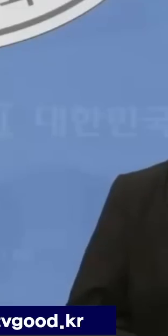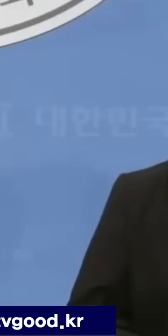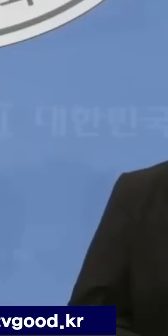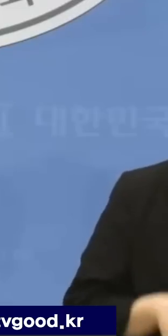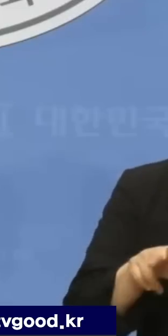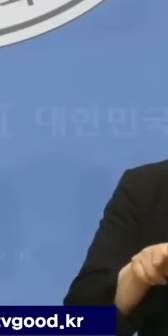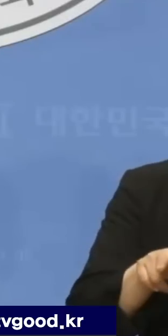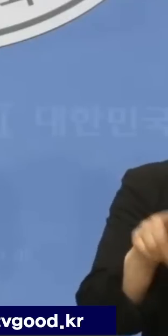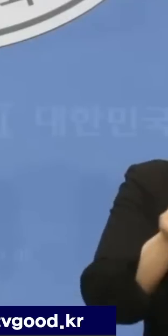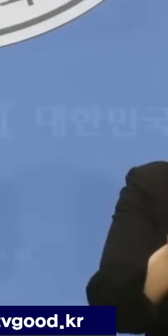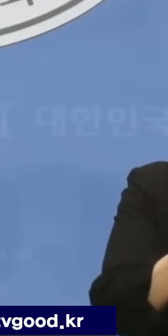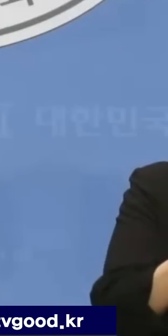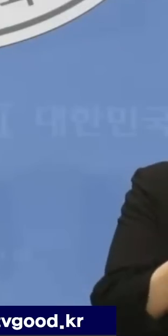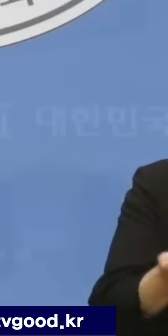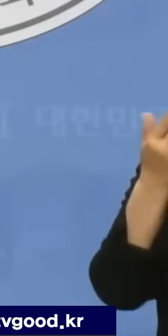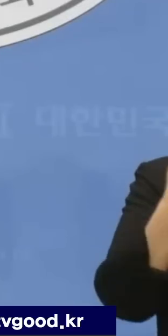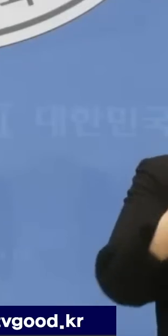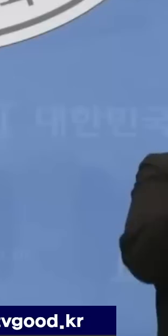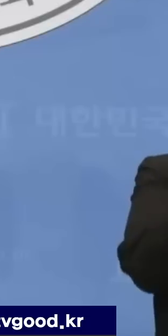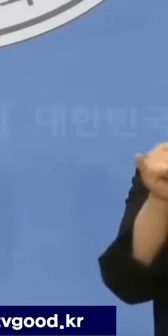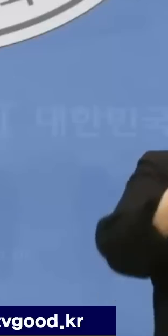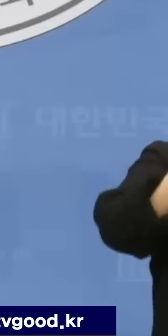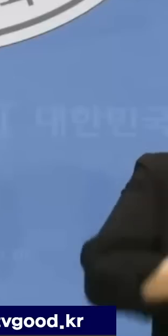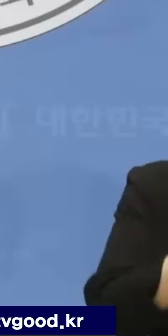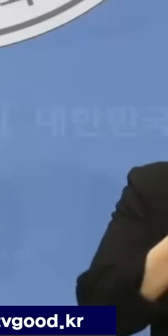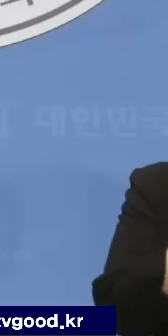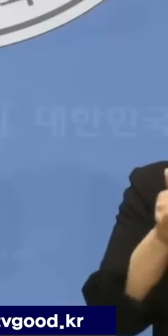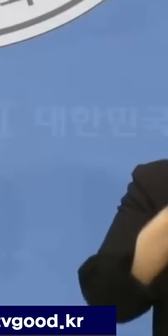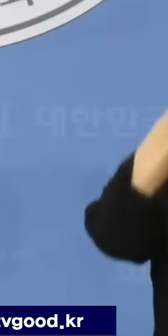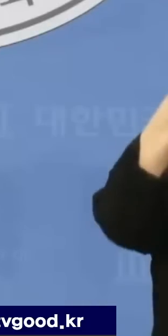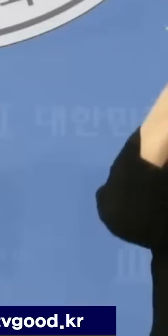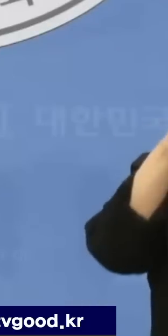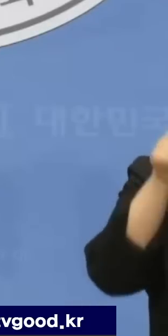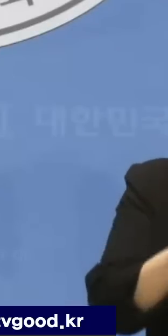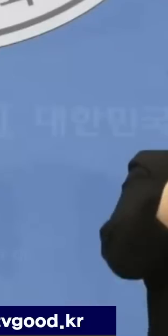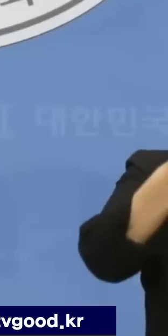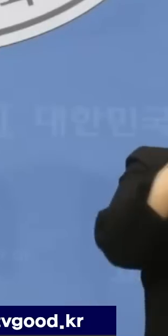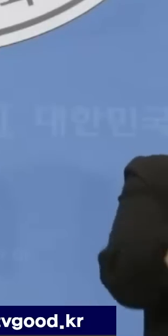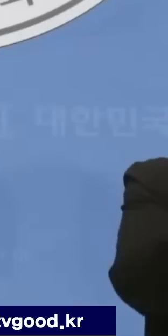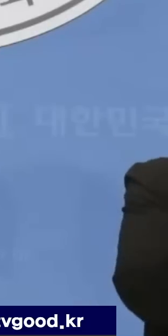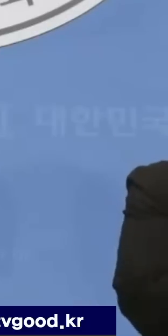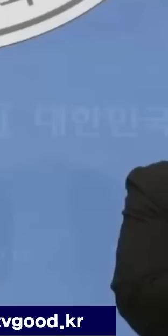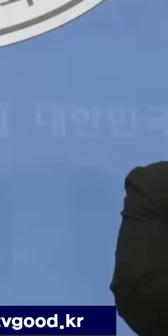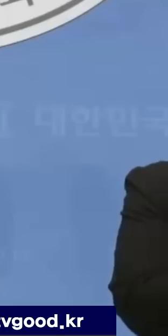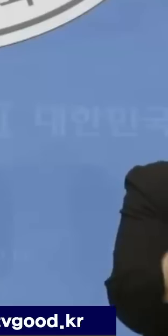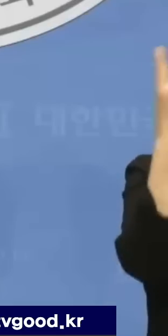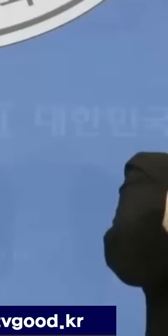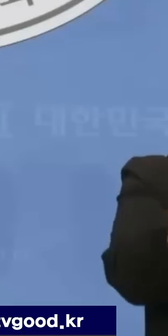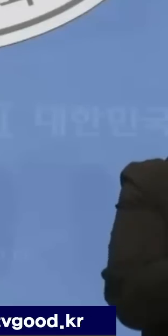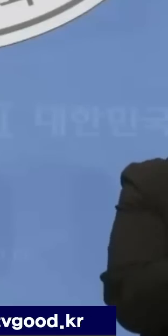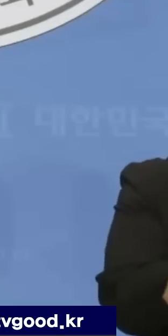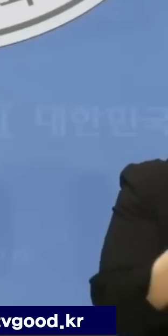곳곳에서 드러나는 전관 예우 폐해 검사 동일체는 이권 동일체이고 청탁